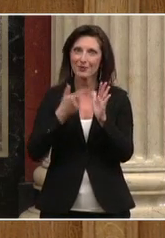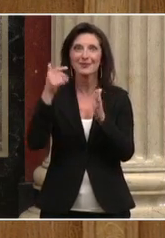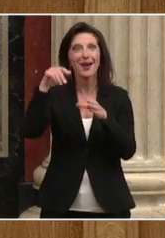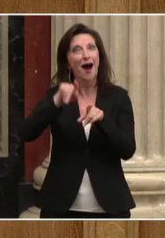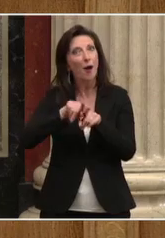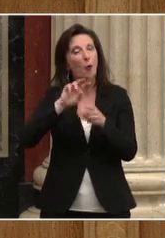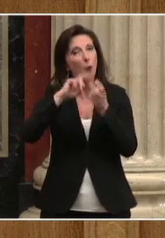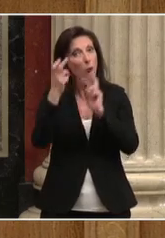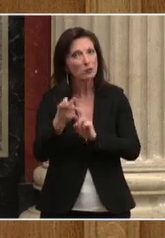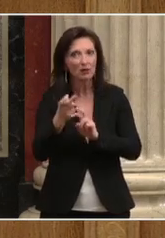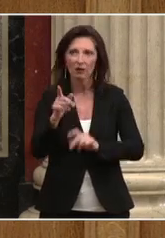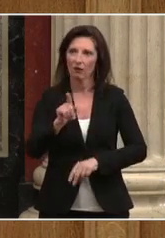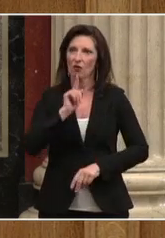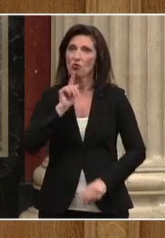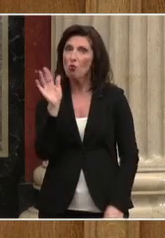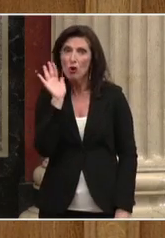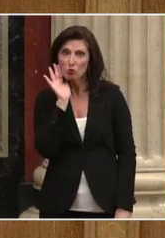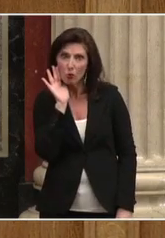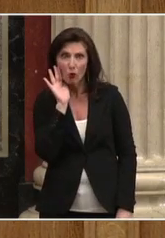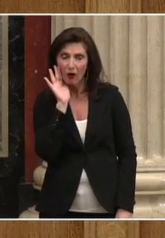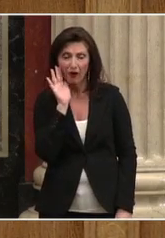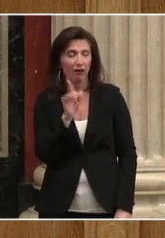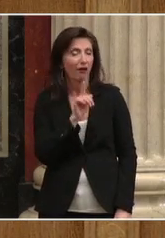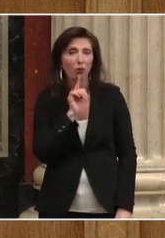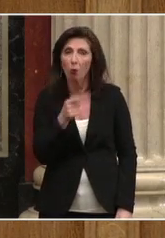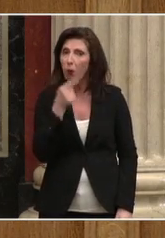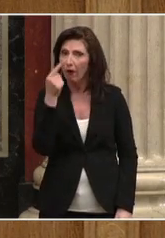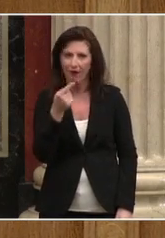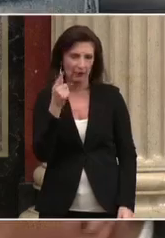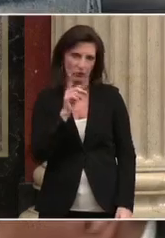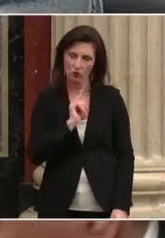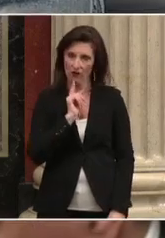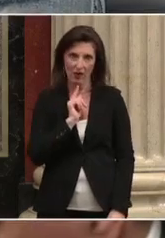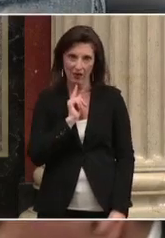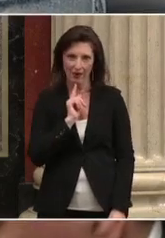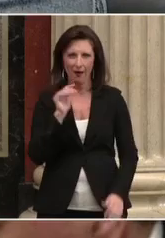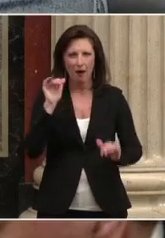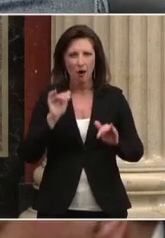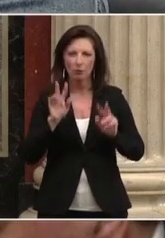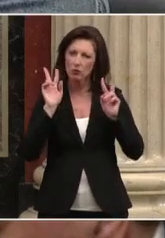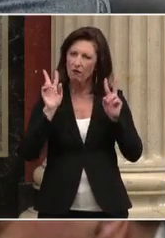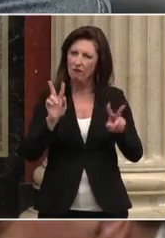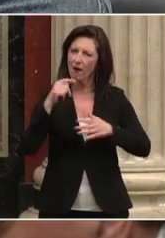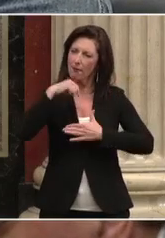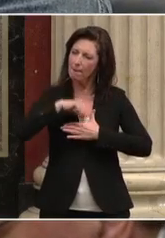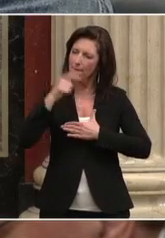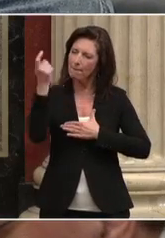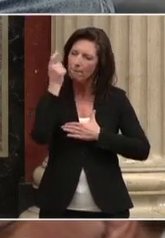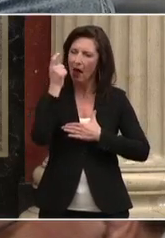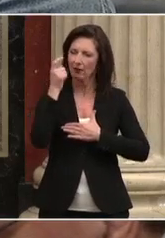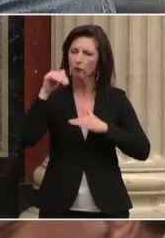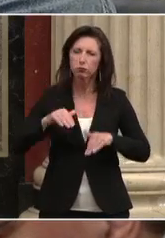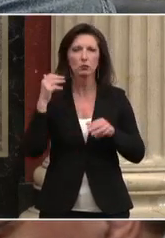reicht also nicht, wenn wir nur zuhören und nur reden. Wir müssen es auch meinen und tun. Wir